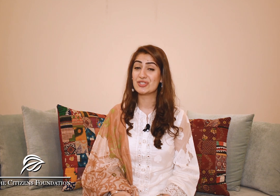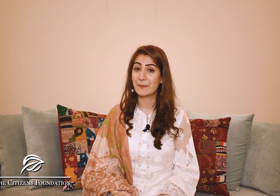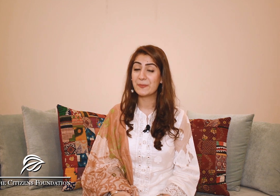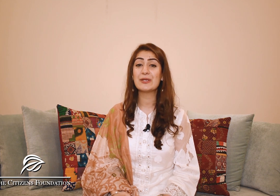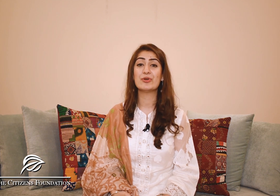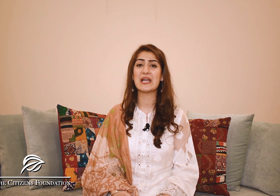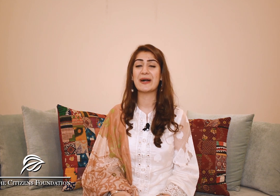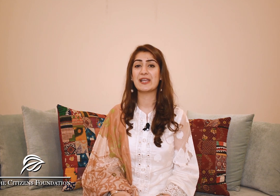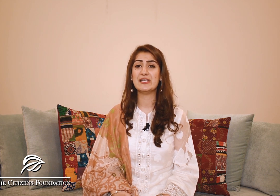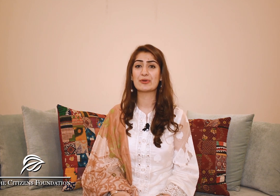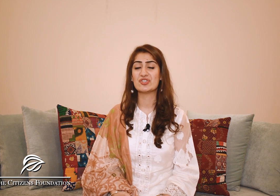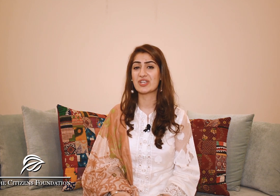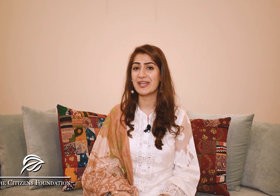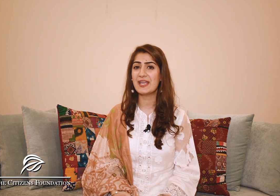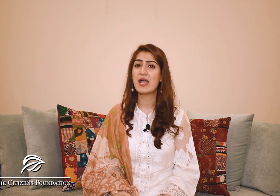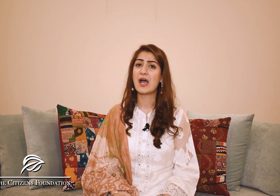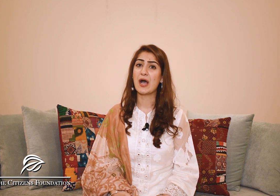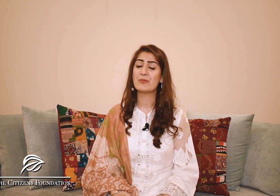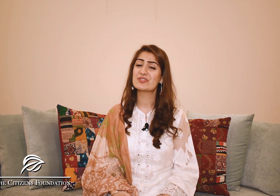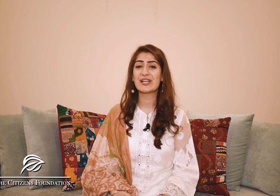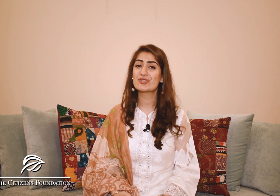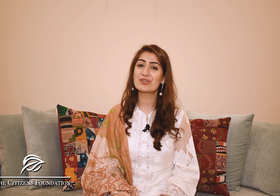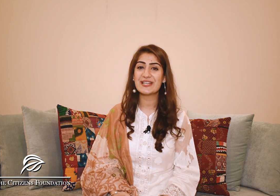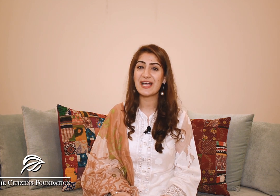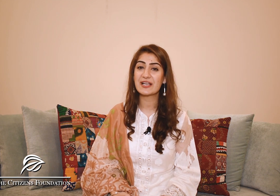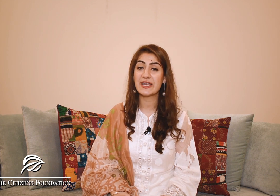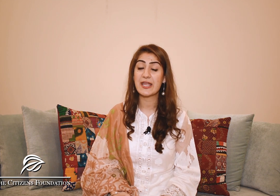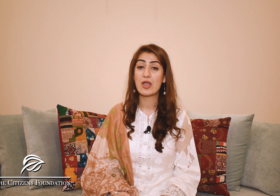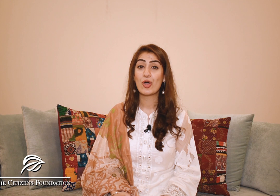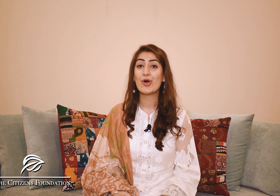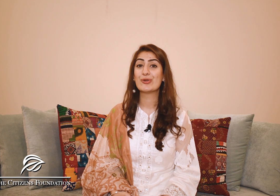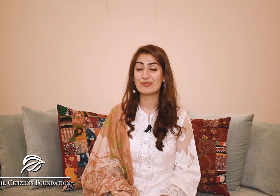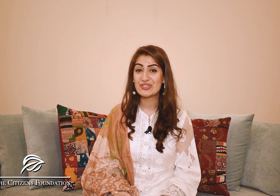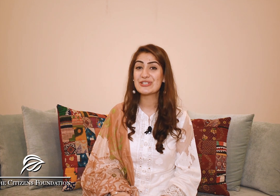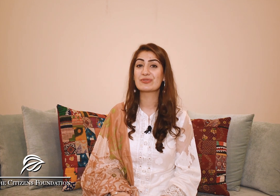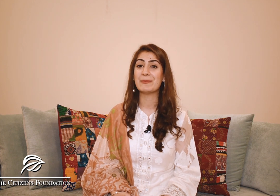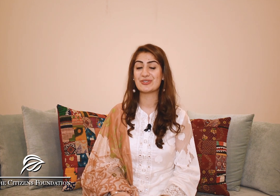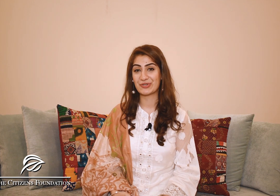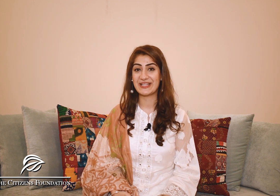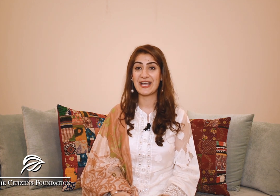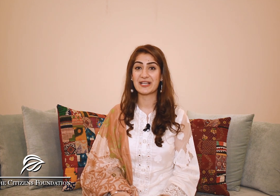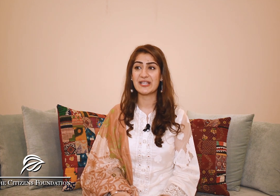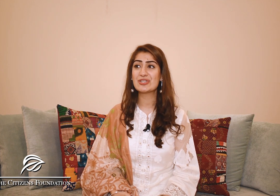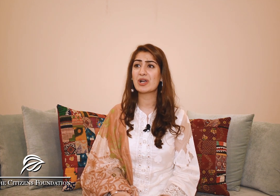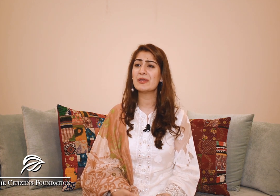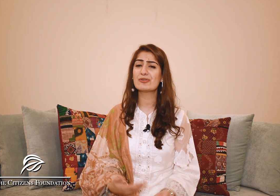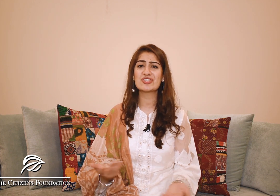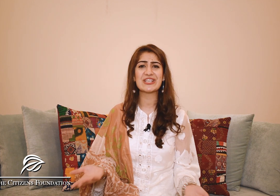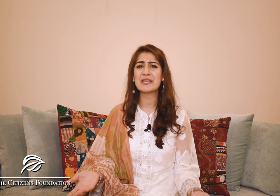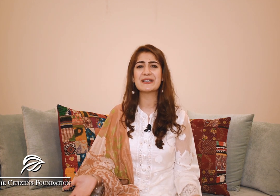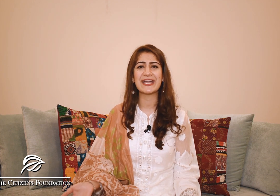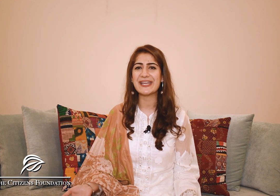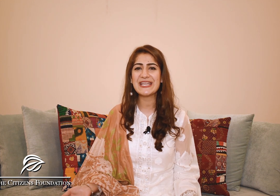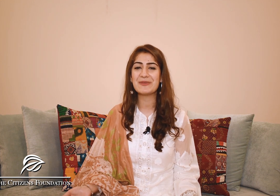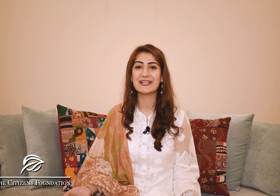जब भी कोई हमारे कुछ करें सब्सक्राइब करें और उन चीजों का शुक्र अदा करेंगी में